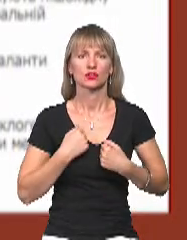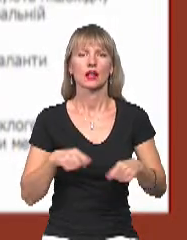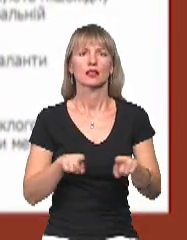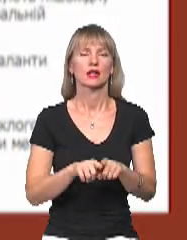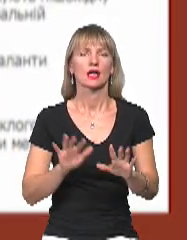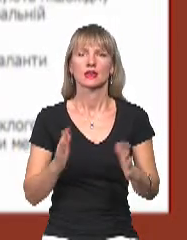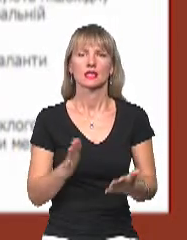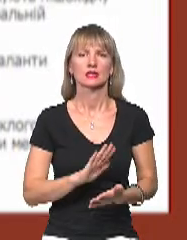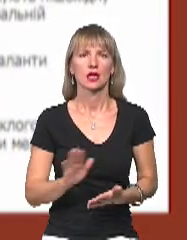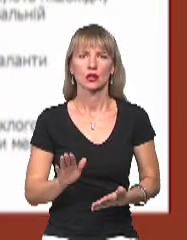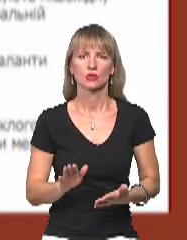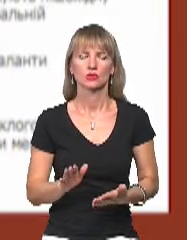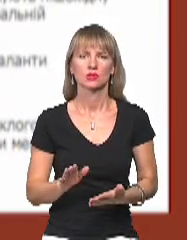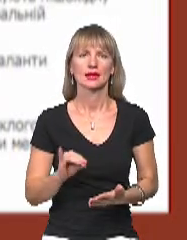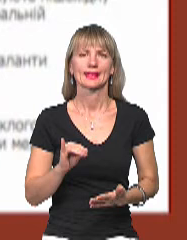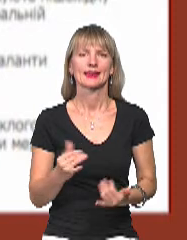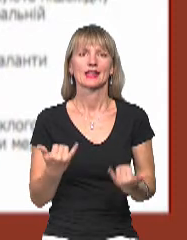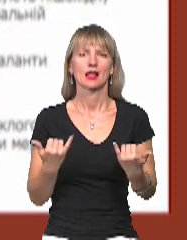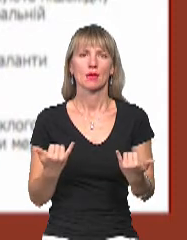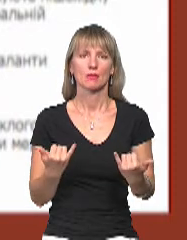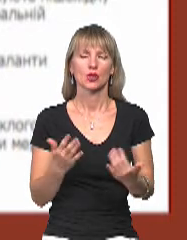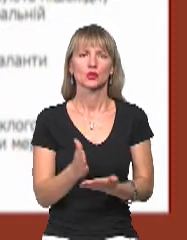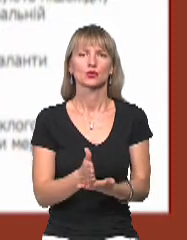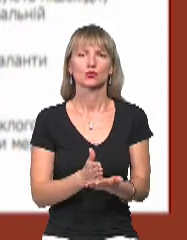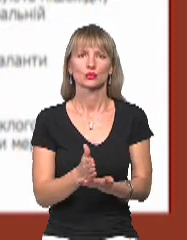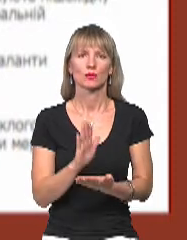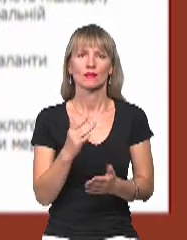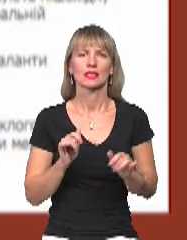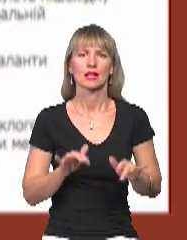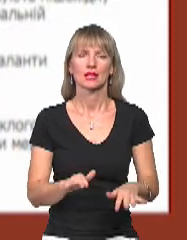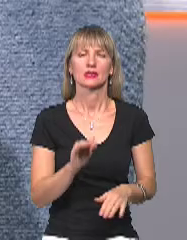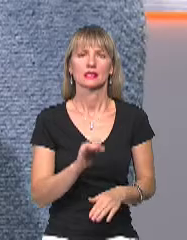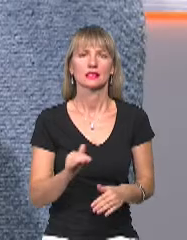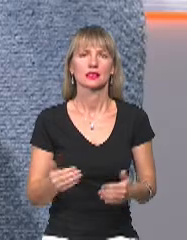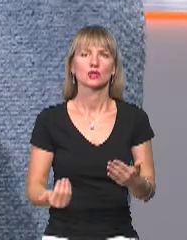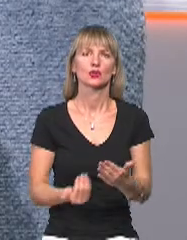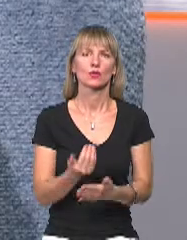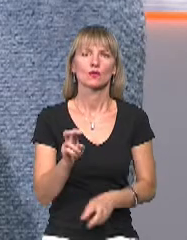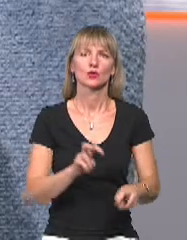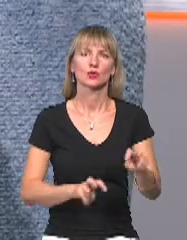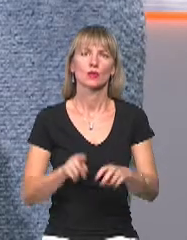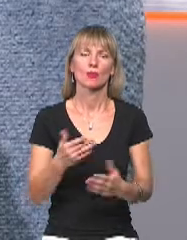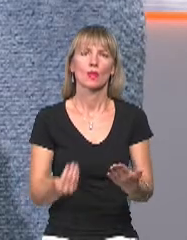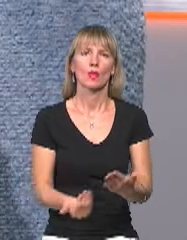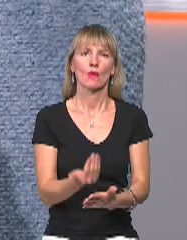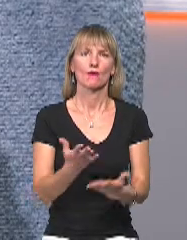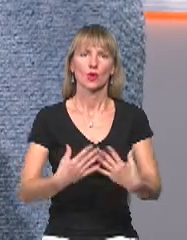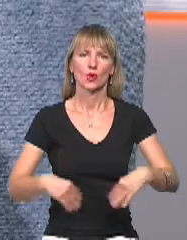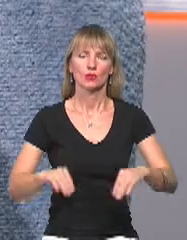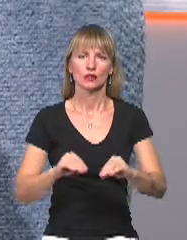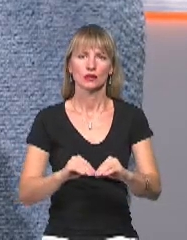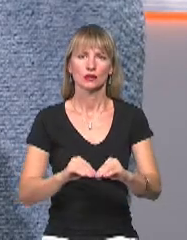не сталося. І тепер служба у справах дітей знову шукає їм нову родину.